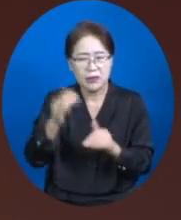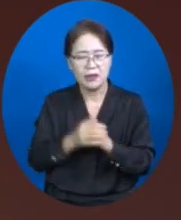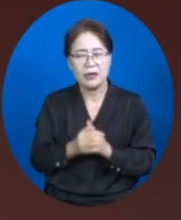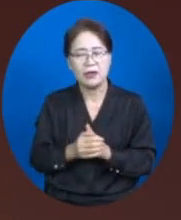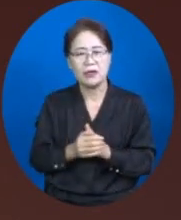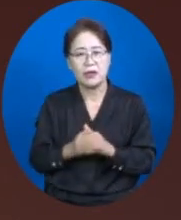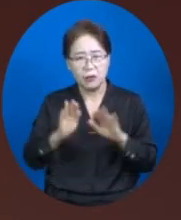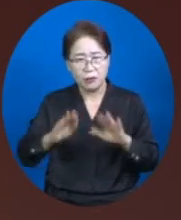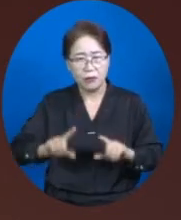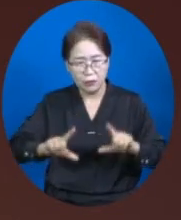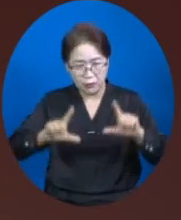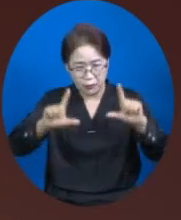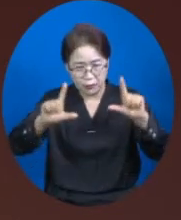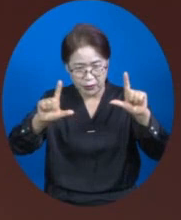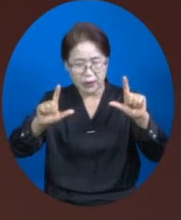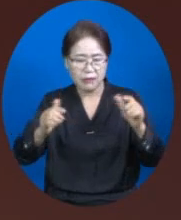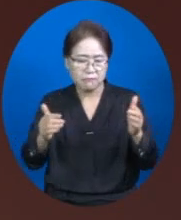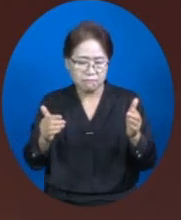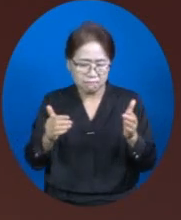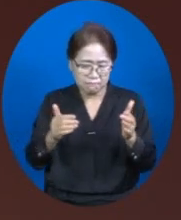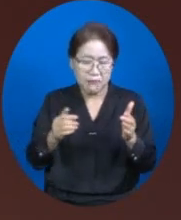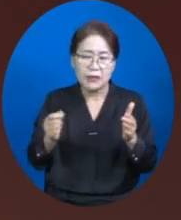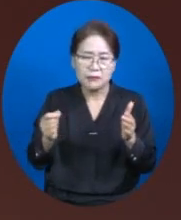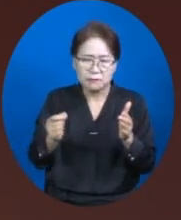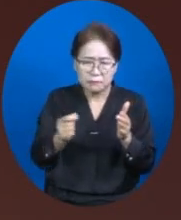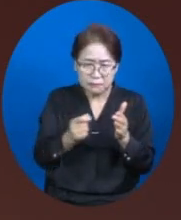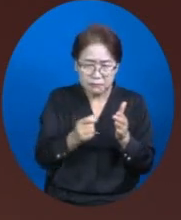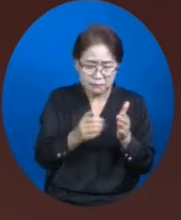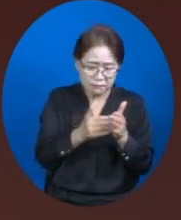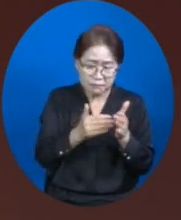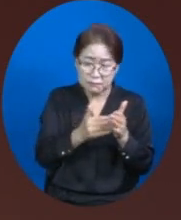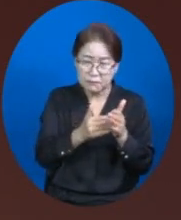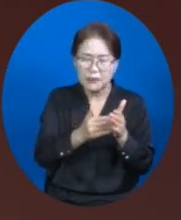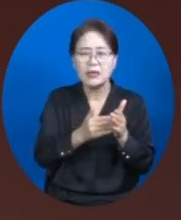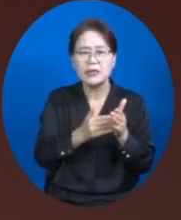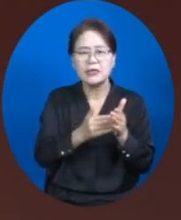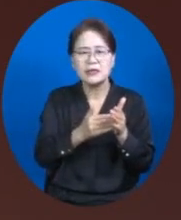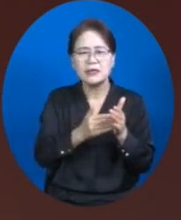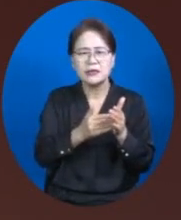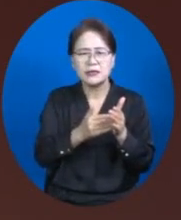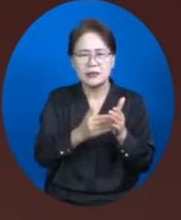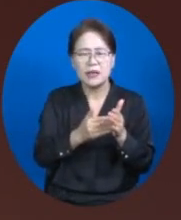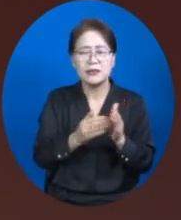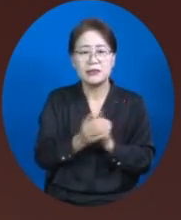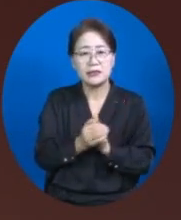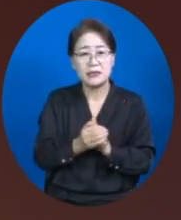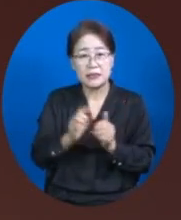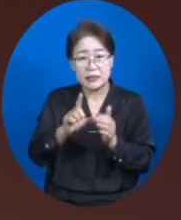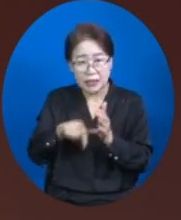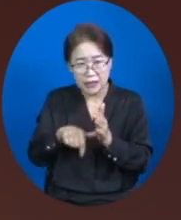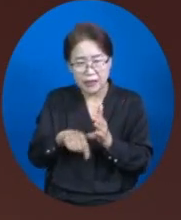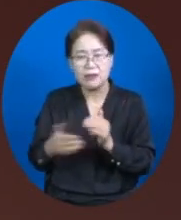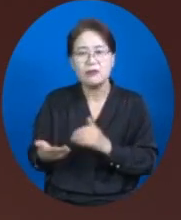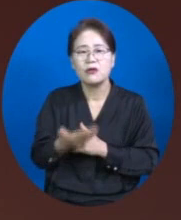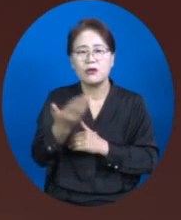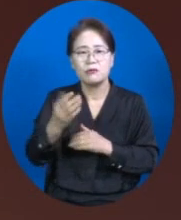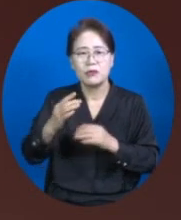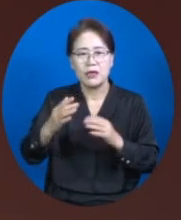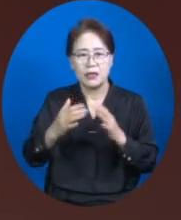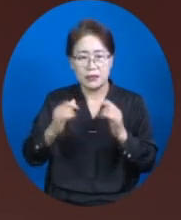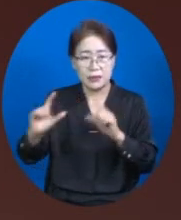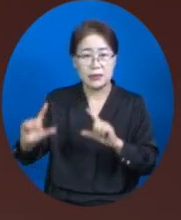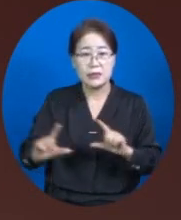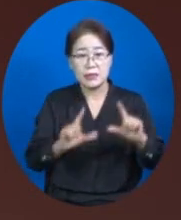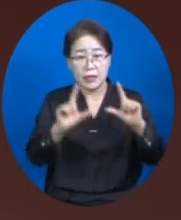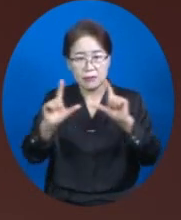한 해가 저물어 가고 있습니다 아내가 저물어 가는이 시점에 여러분의 인생의 날들을